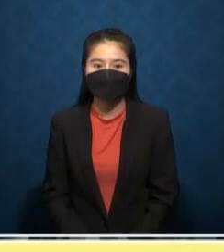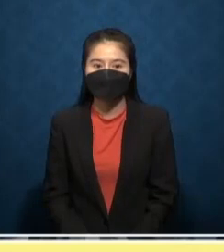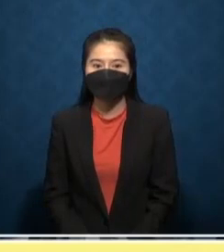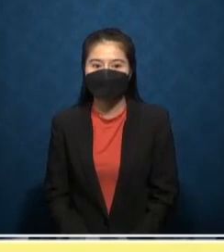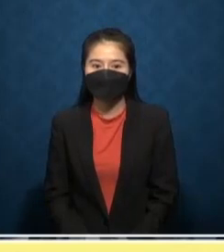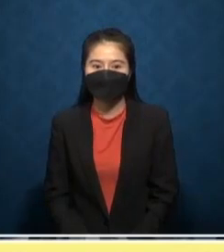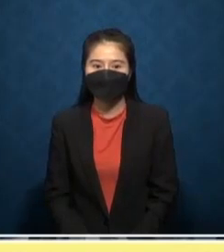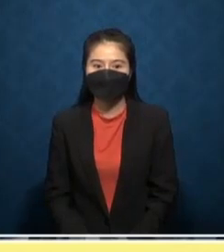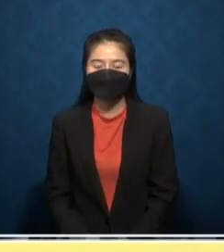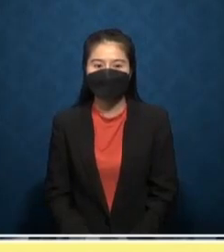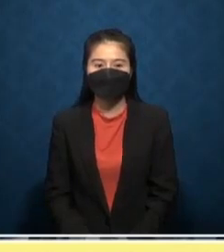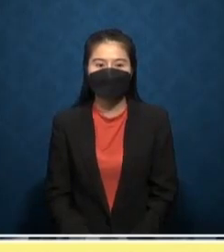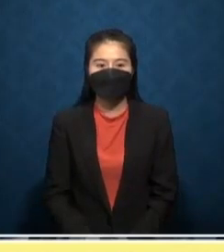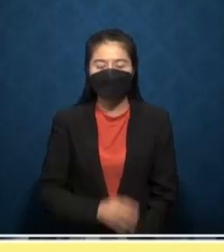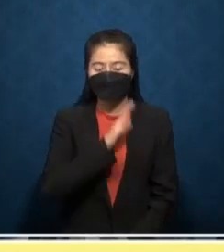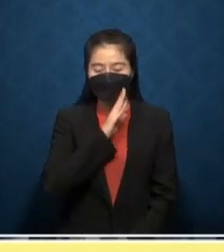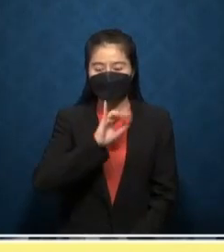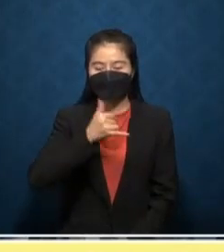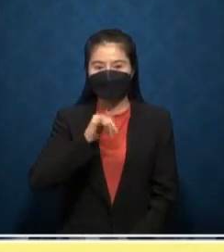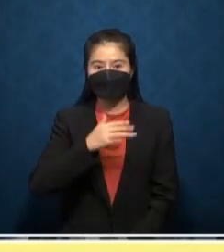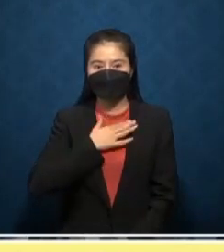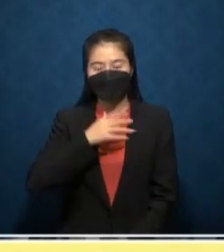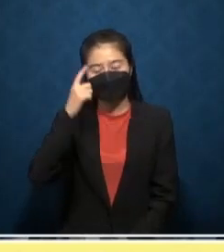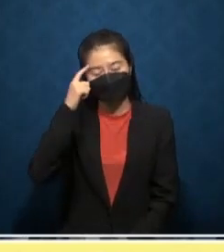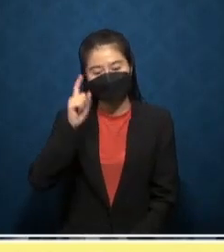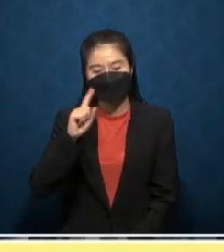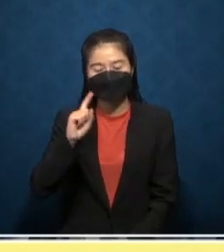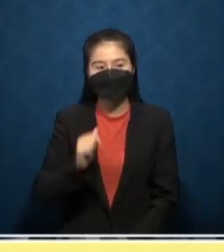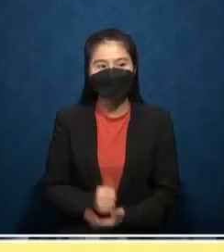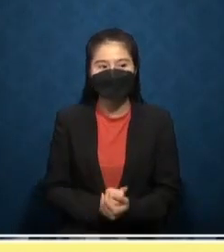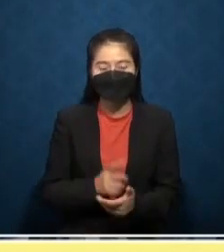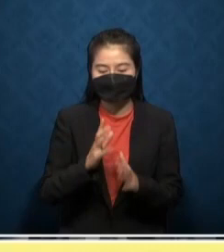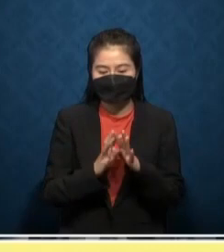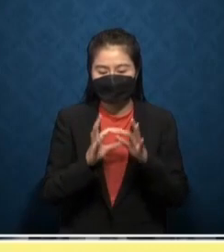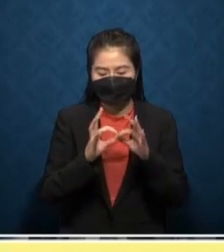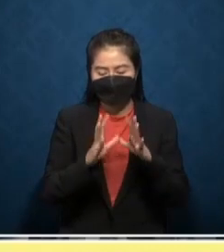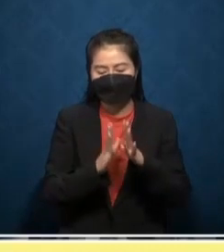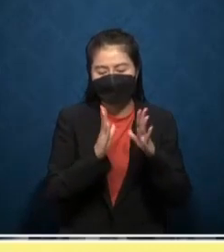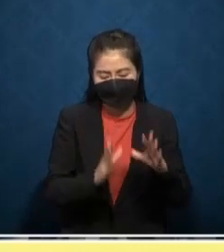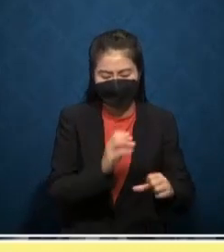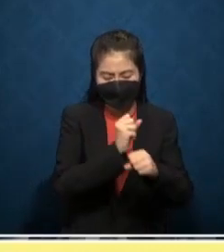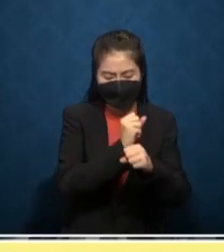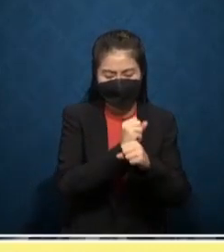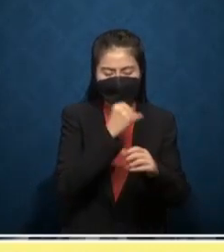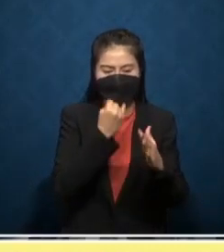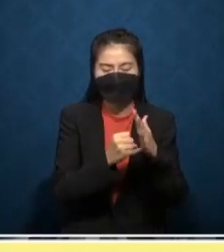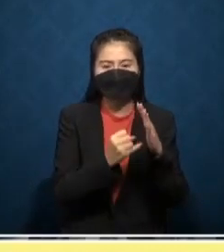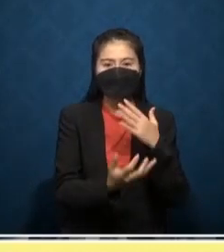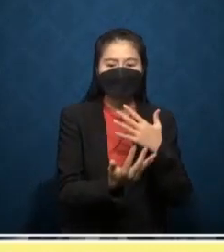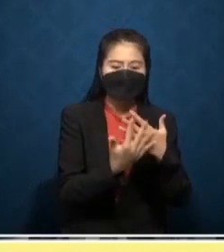รนี้เรามามองดูแล้ ถ้าหากวาเราไม่สามารถหดยังการกลบเข้ามาทำผิดซ้ำอีกตรนี้ได้